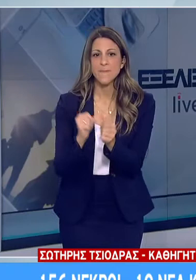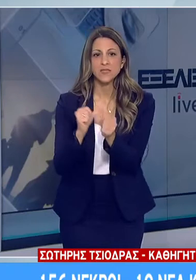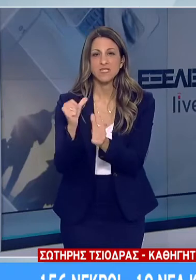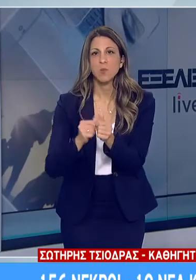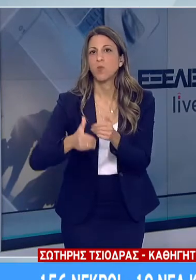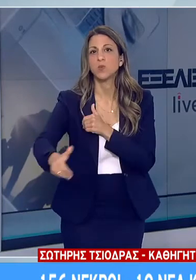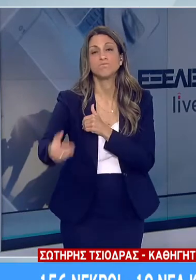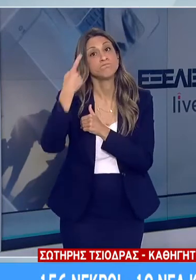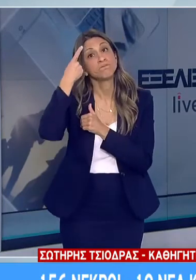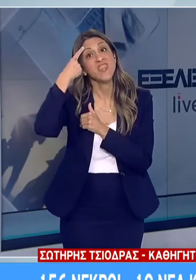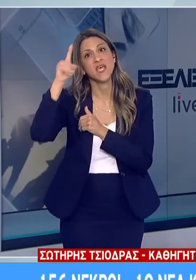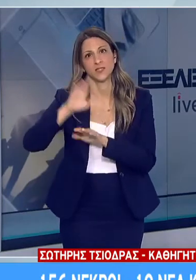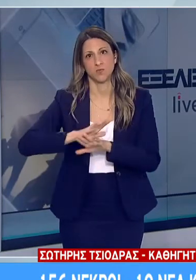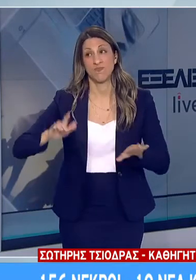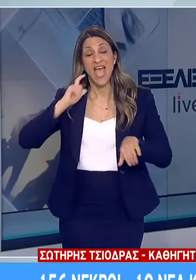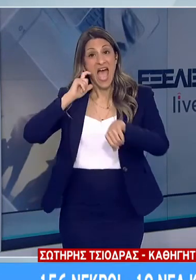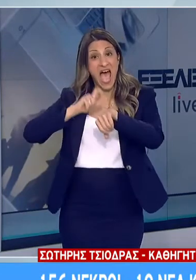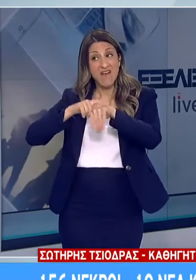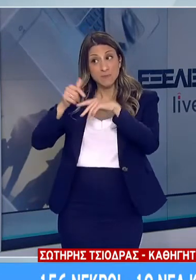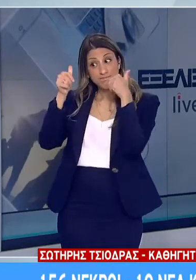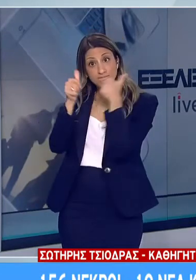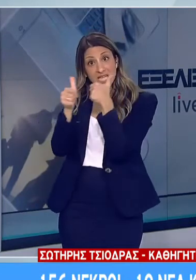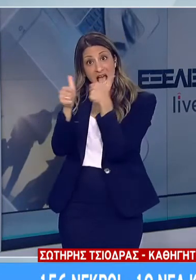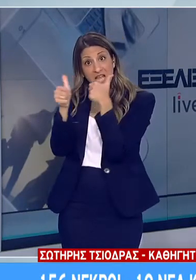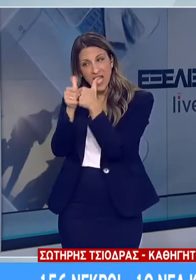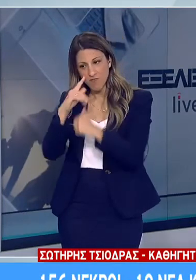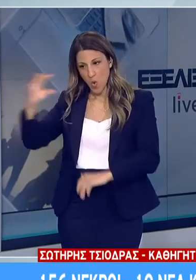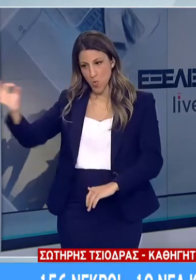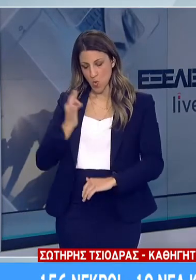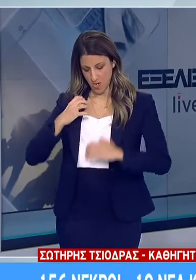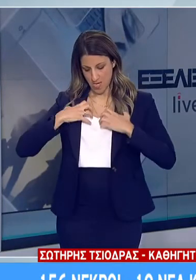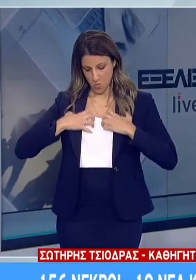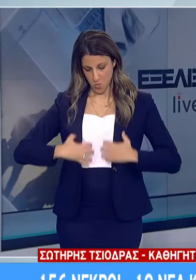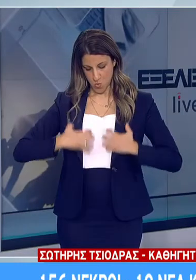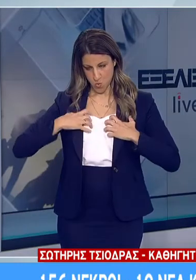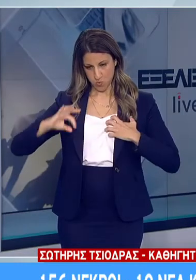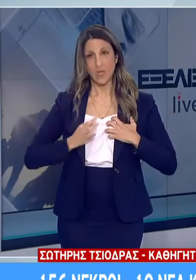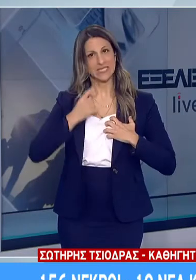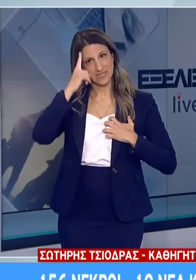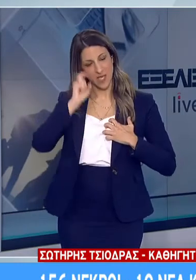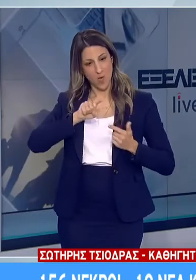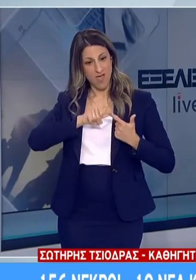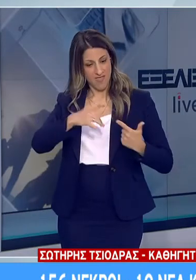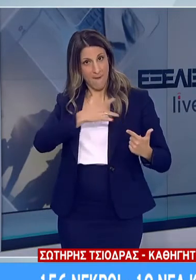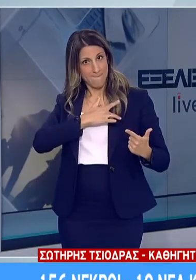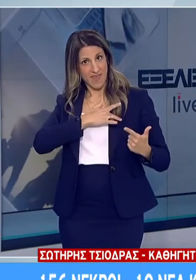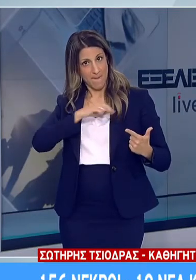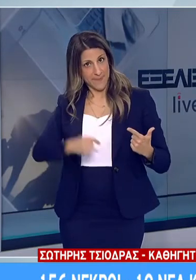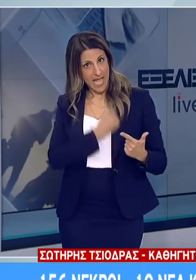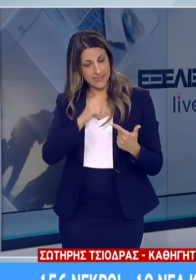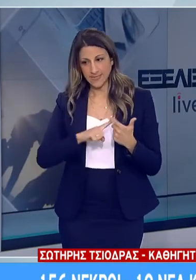το πλήρες κλινικό εύρος των εκδηλώσεών του, πέραν της τυπικής πνευμονίας, δηλαδή καρδιακές επιπλοκές, νεφρολογικές